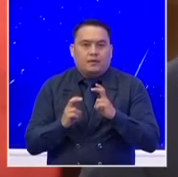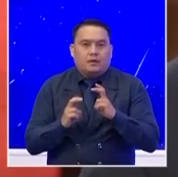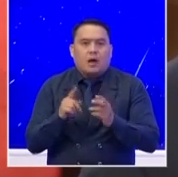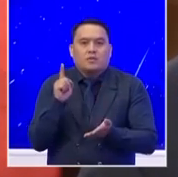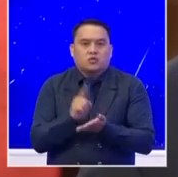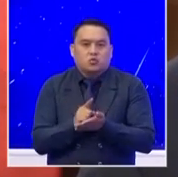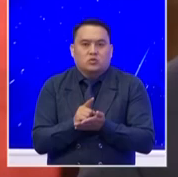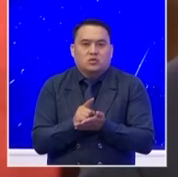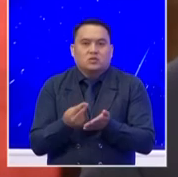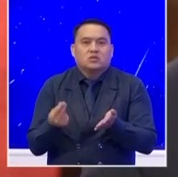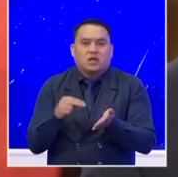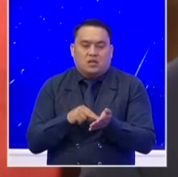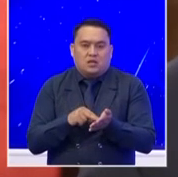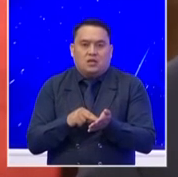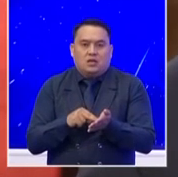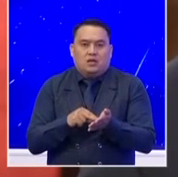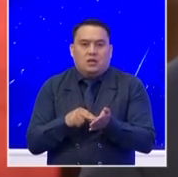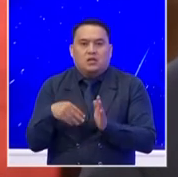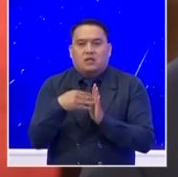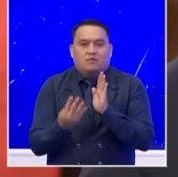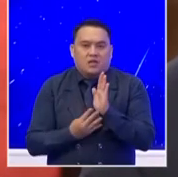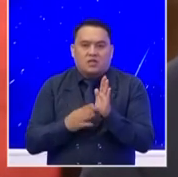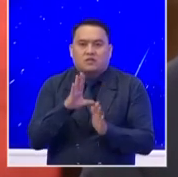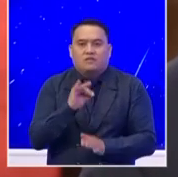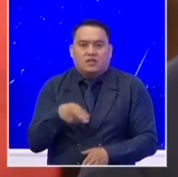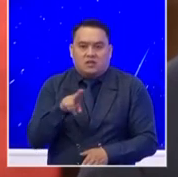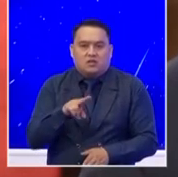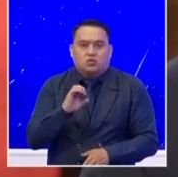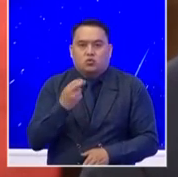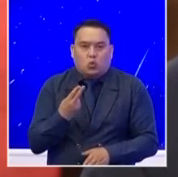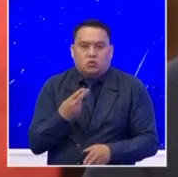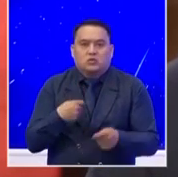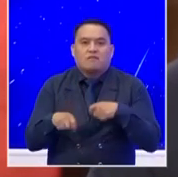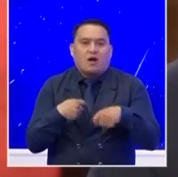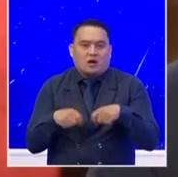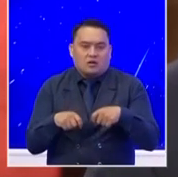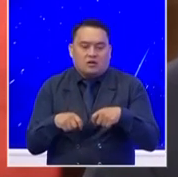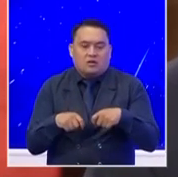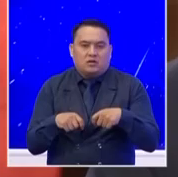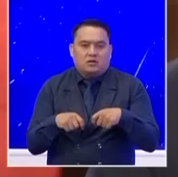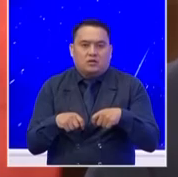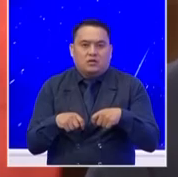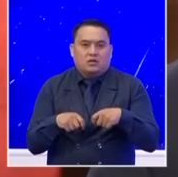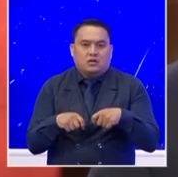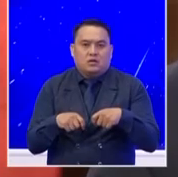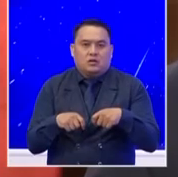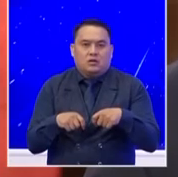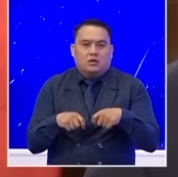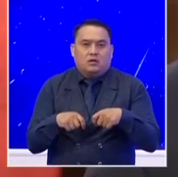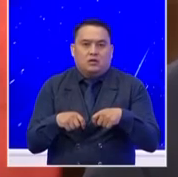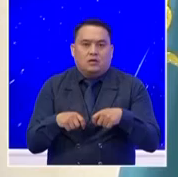обязуются сдерживать цены по 19 видам социально значимых товаров на уровне, не